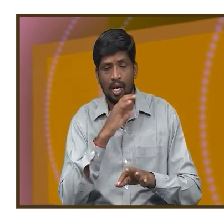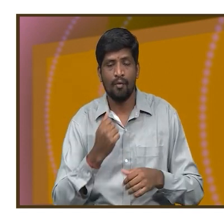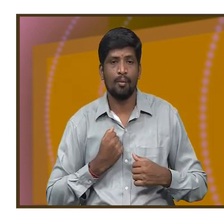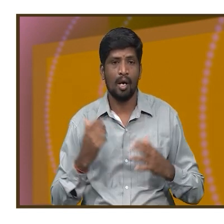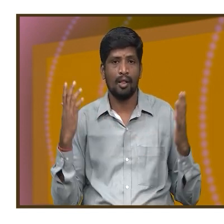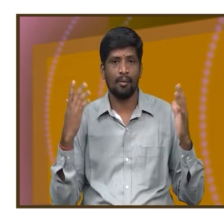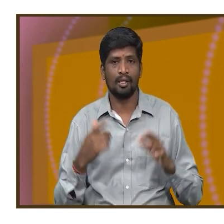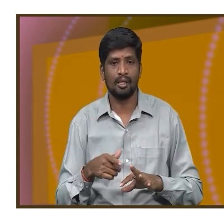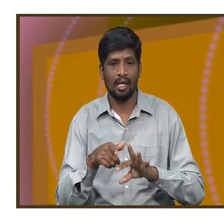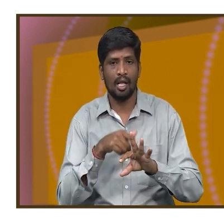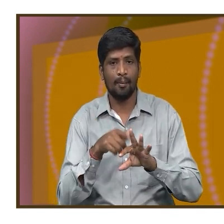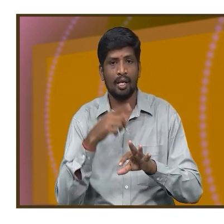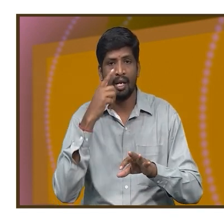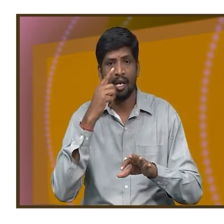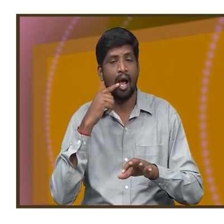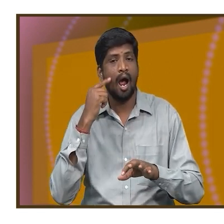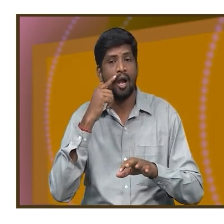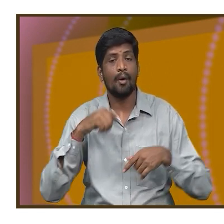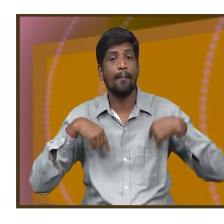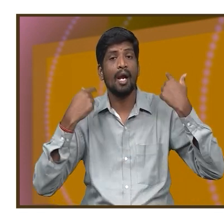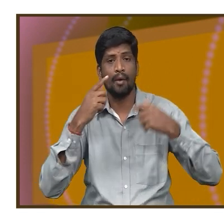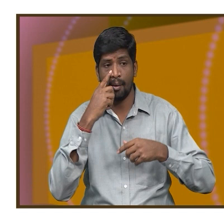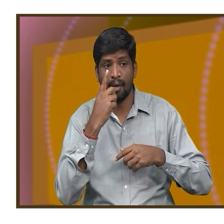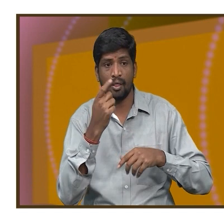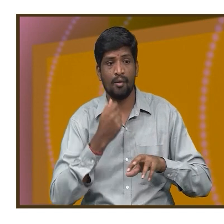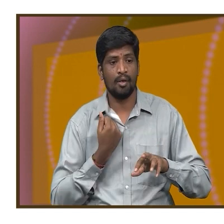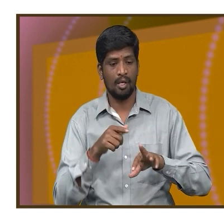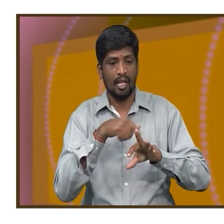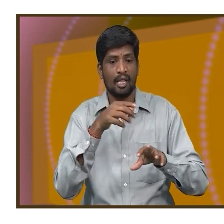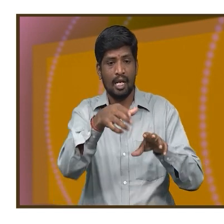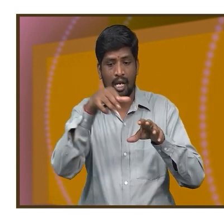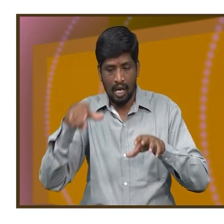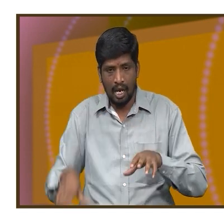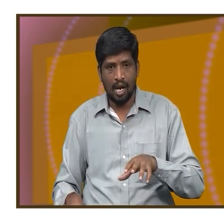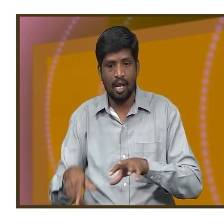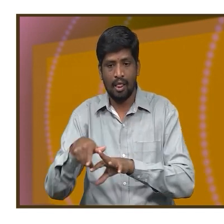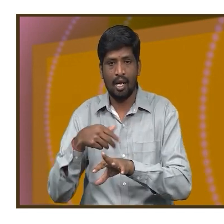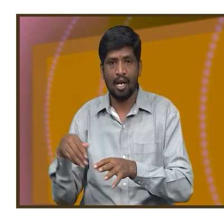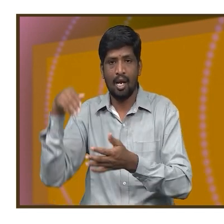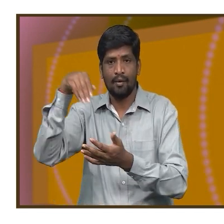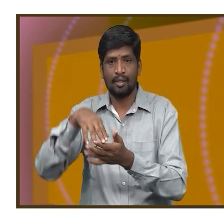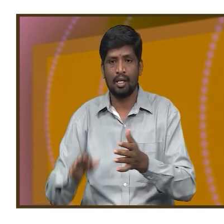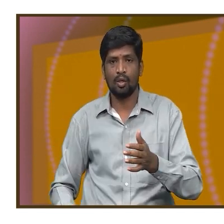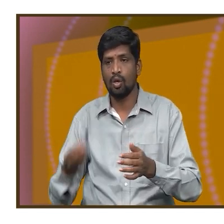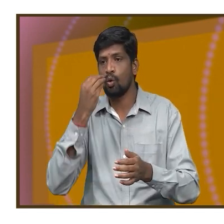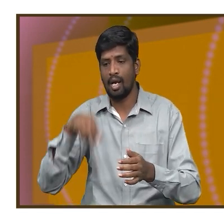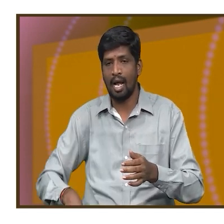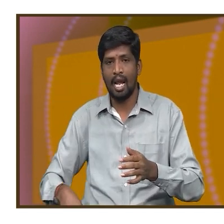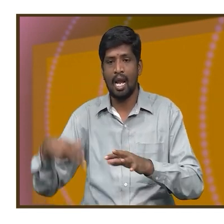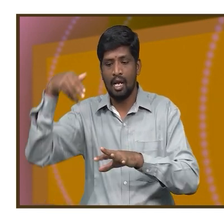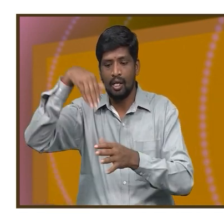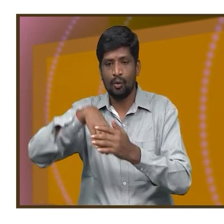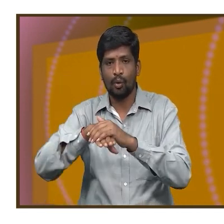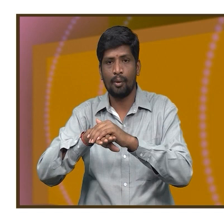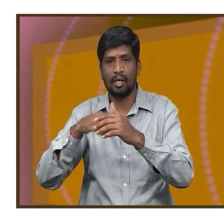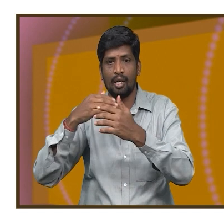அதை அணிந்து பார்க்க வேண்டும் என்கின்ற ஒரு ஆசை ஏற்படுகிறது. உடனே அந்த காலனியை எடுத்து தனது வலதுகாலில் நுழைத்து பார்க்கிறாள். என்ன